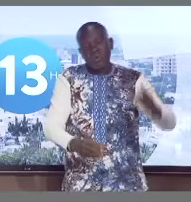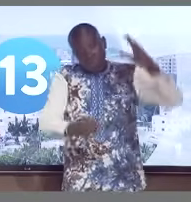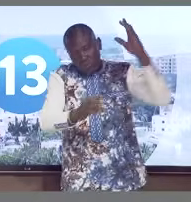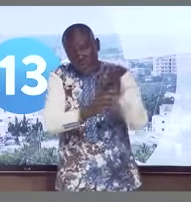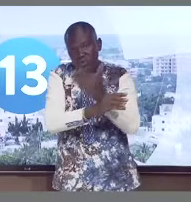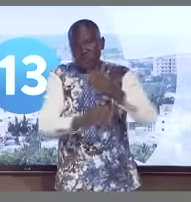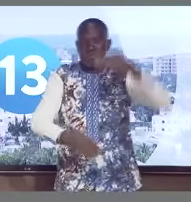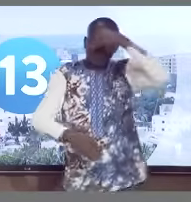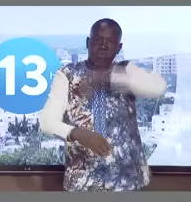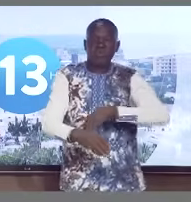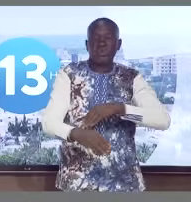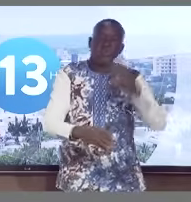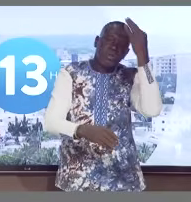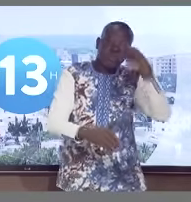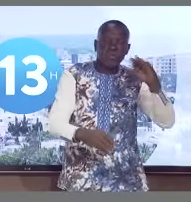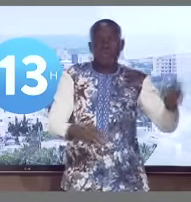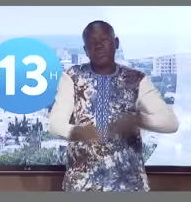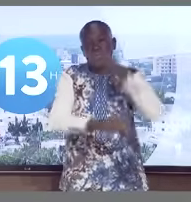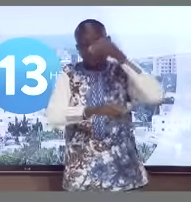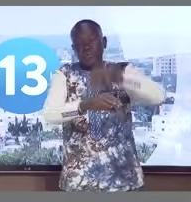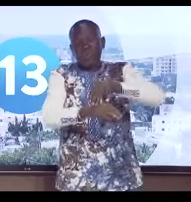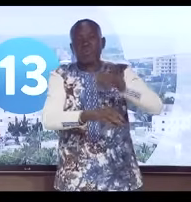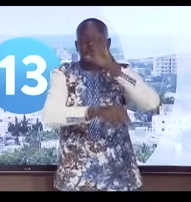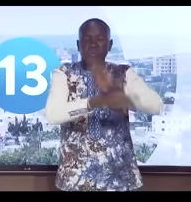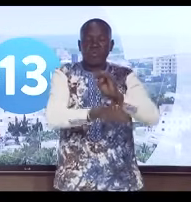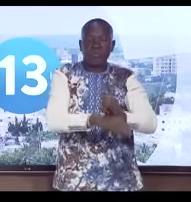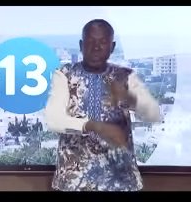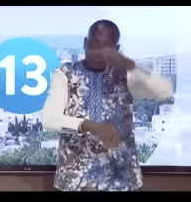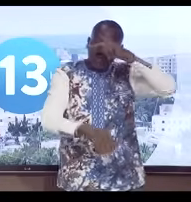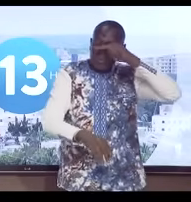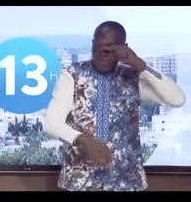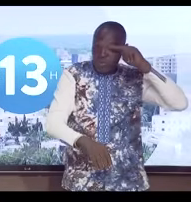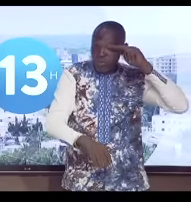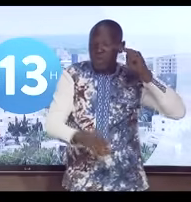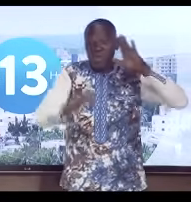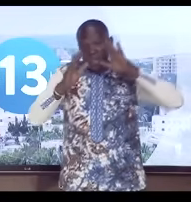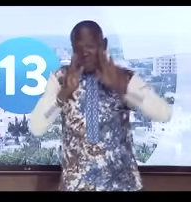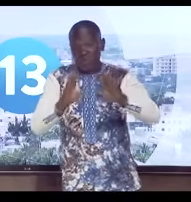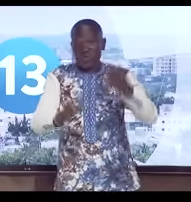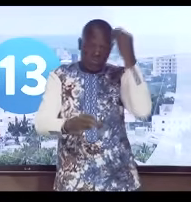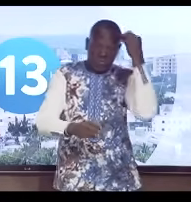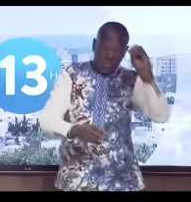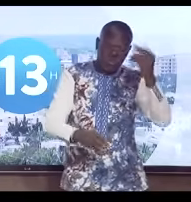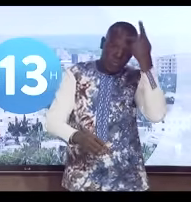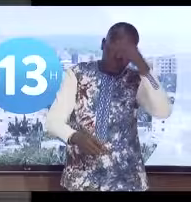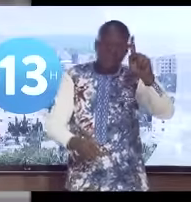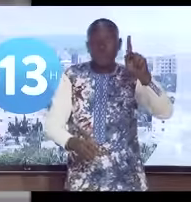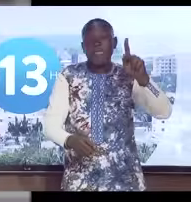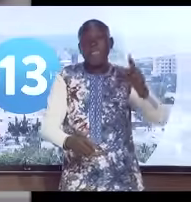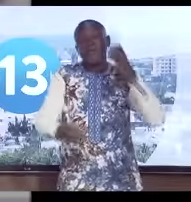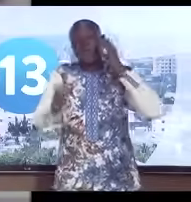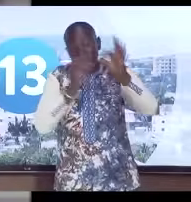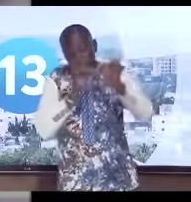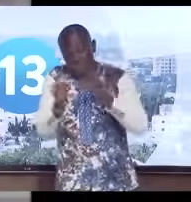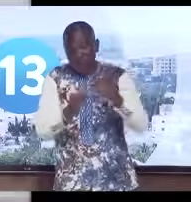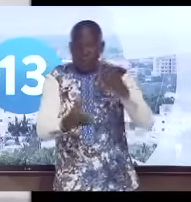profit du Soudan français, actuel Mali, de la Côte d'Ivoire et du Niger. Rejetée par l'opinion publique, cette dislocation s'expliquerait en